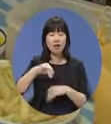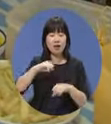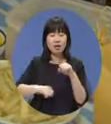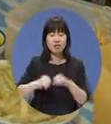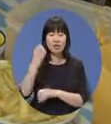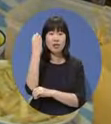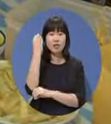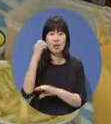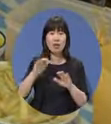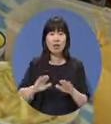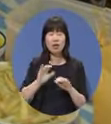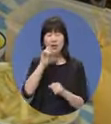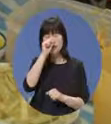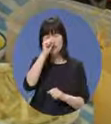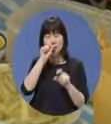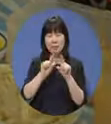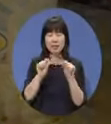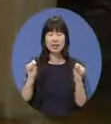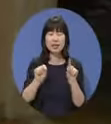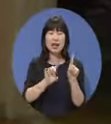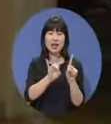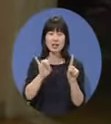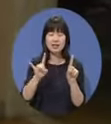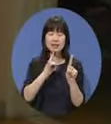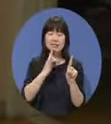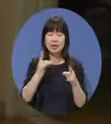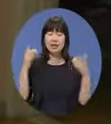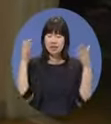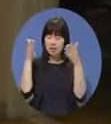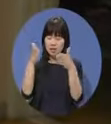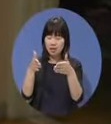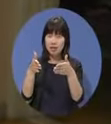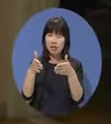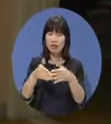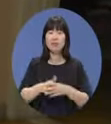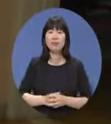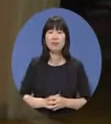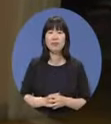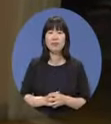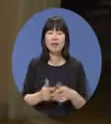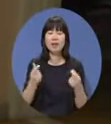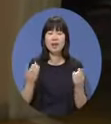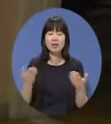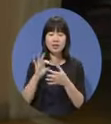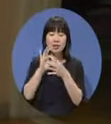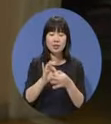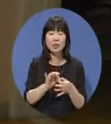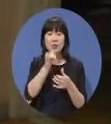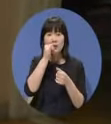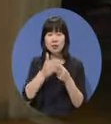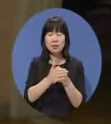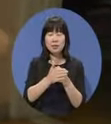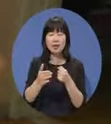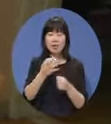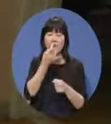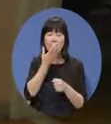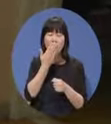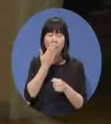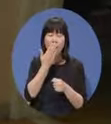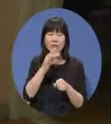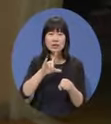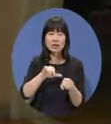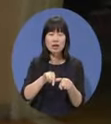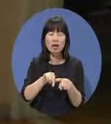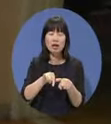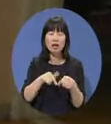기본. 좋아하는 반찬 한 가지만 집중 공략. 이런 일들이 계속되다 보니 밥을 다 먹는 데 걸리는